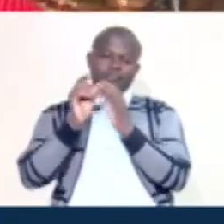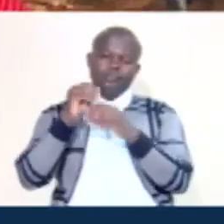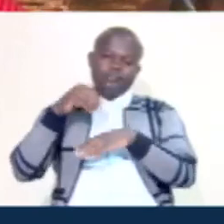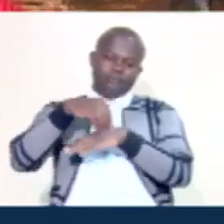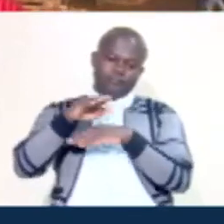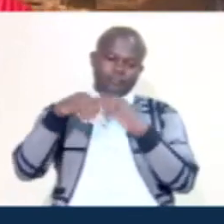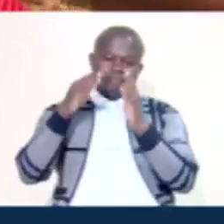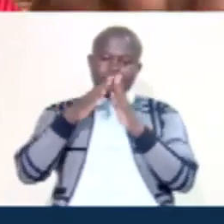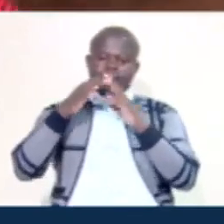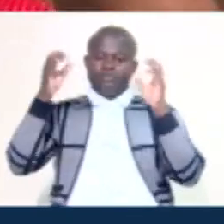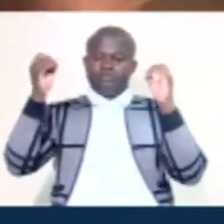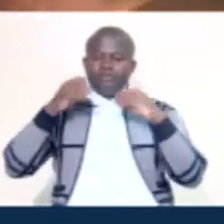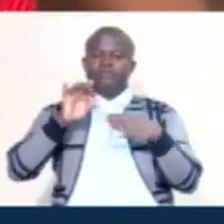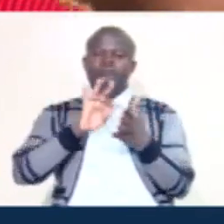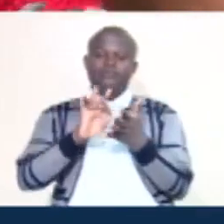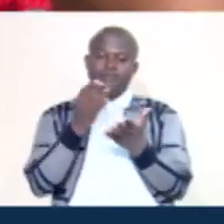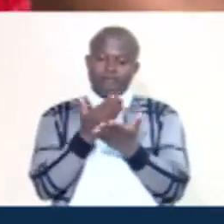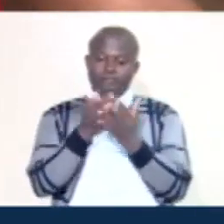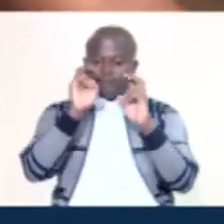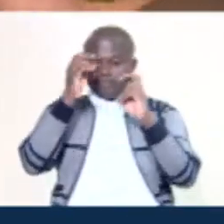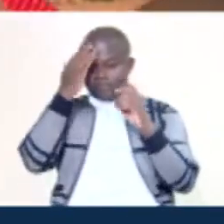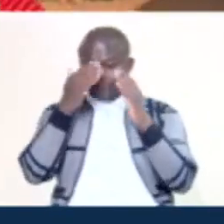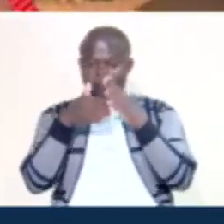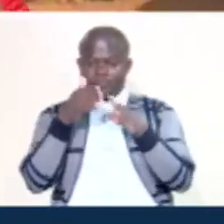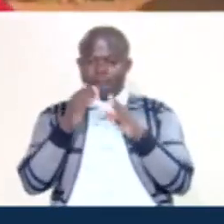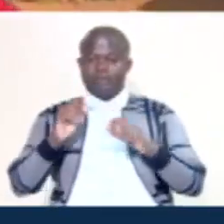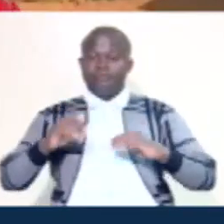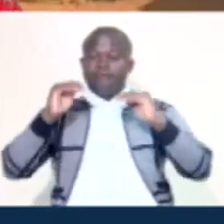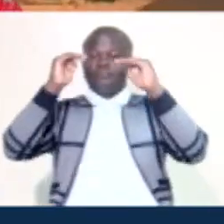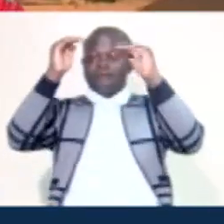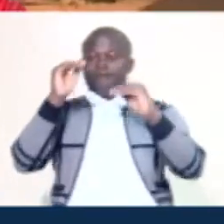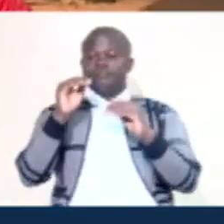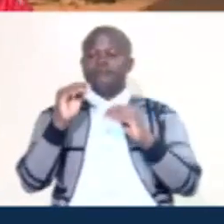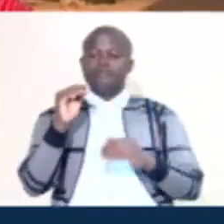banyohereza ku mujyi wa Kigali ndandika nsaba kugira ngo nubake itaje ya nive 2